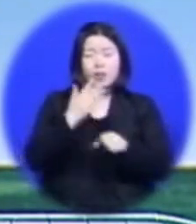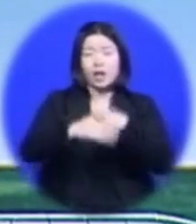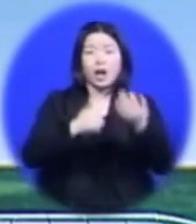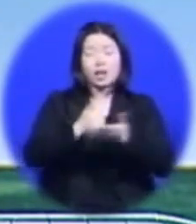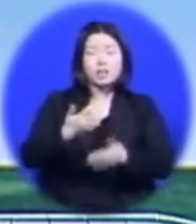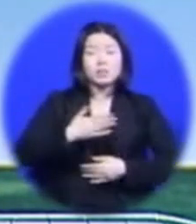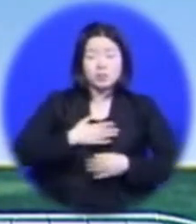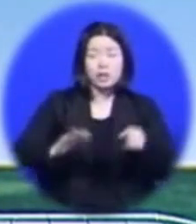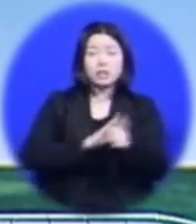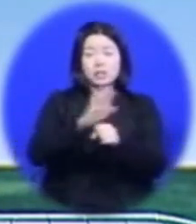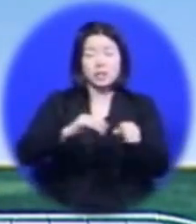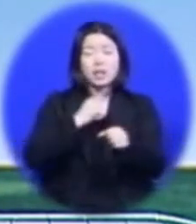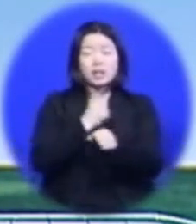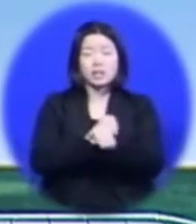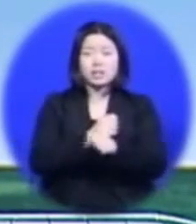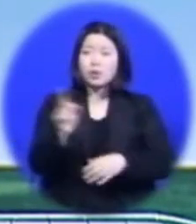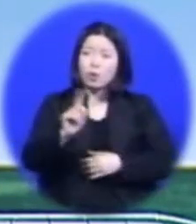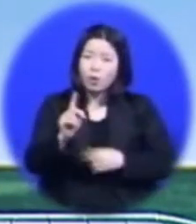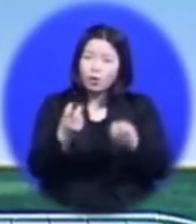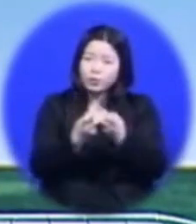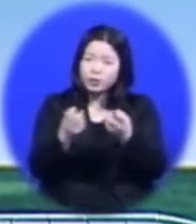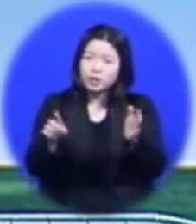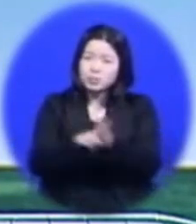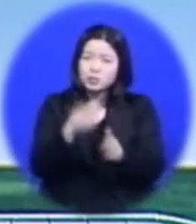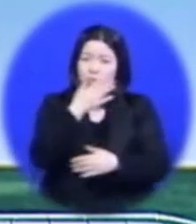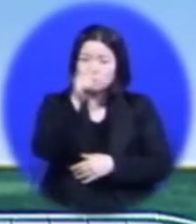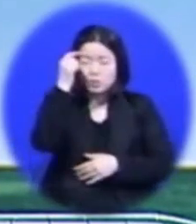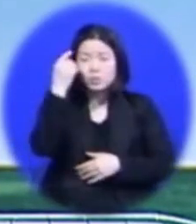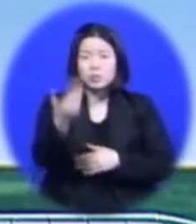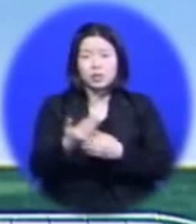하나님이 나를 사랑하신다고 어떻게 믿을 수 있냐는 거죠.